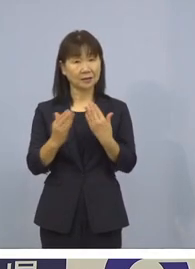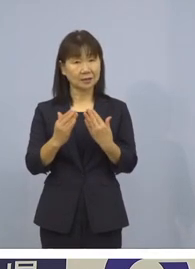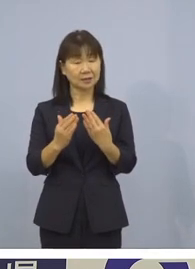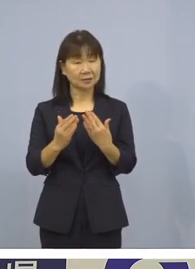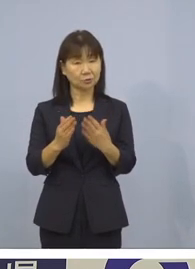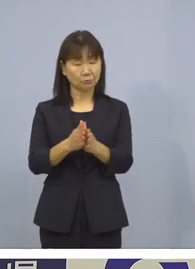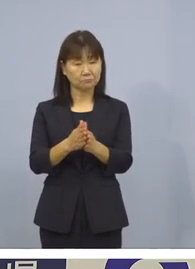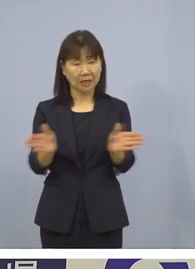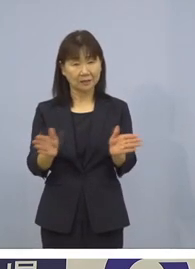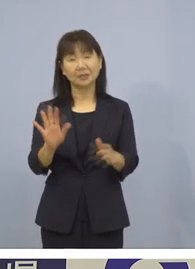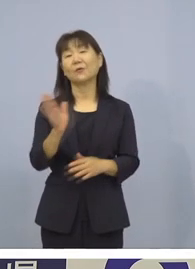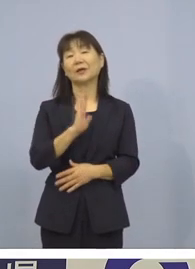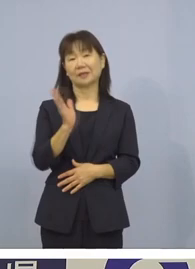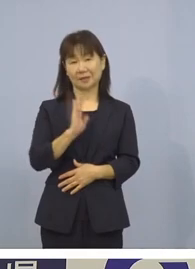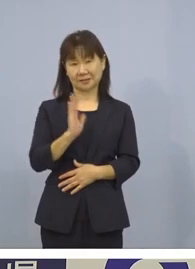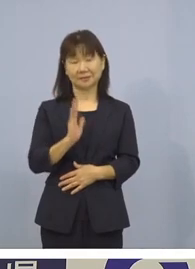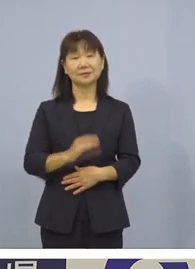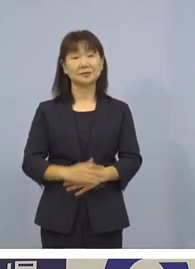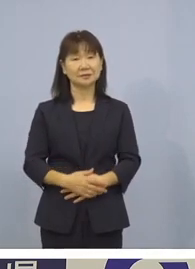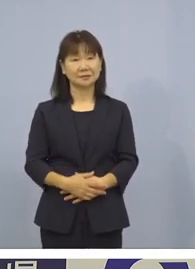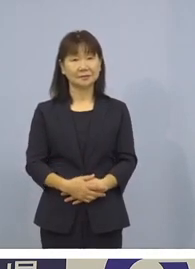ものではないと思います。